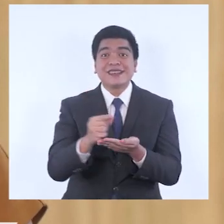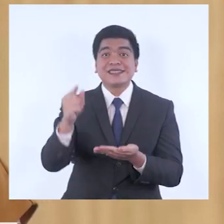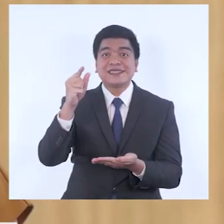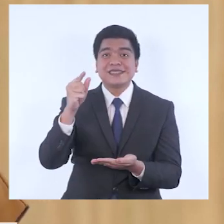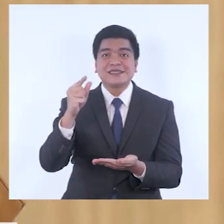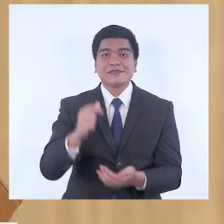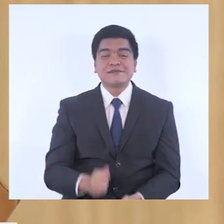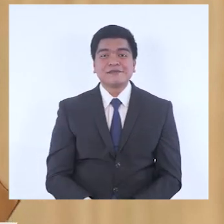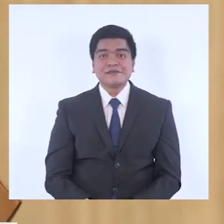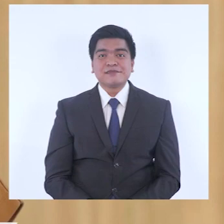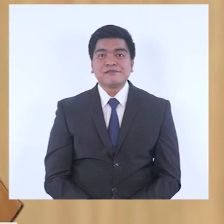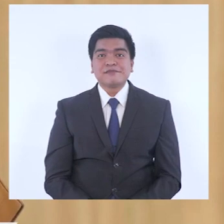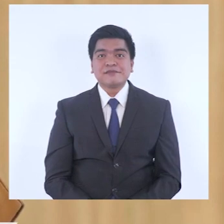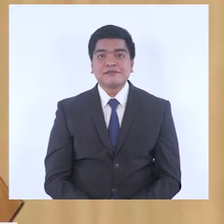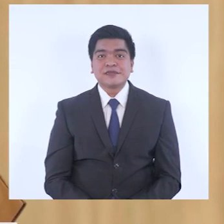Again, a pleasant day.